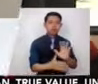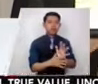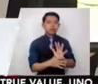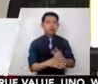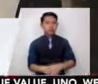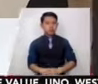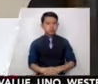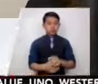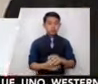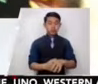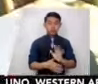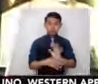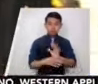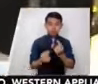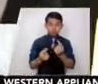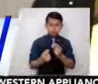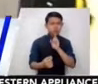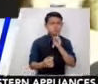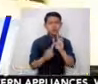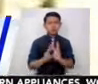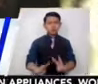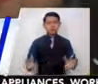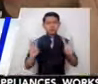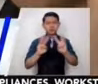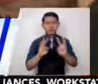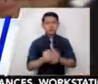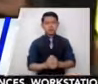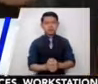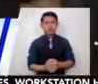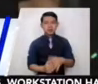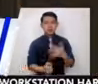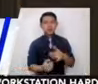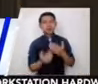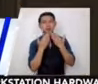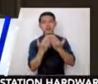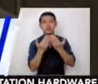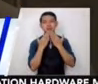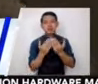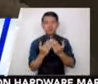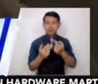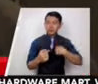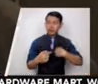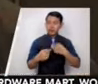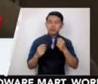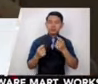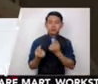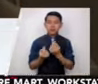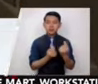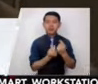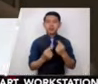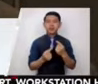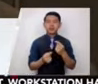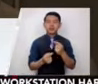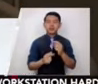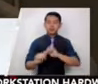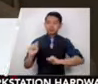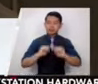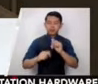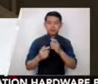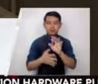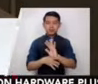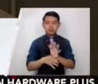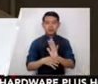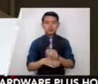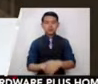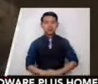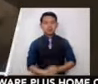priceless. Kaya sabi ko, naku, nagpapasalamat talaga ako na nagawa ko talaga ito. Napansin ko sa social media, overwhelming yung pagmamahal kay Marian